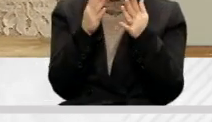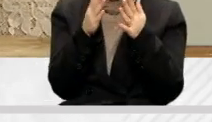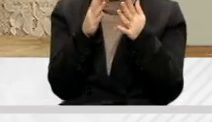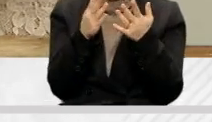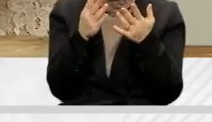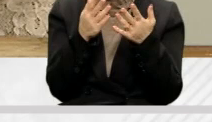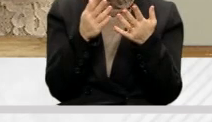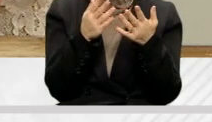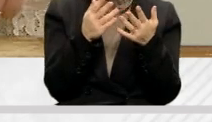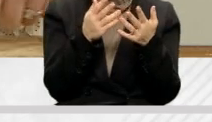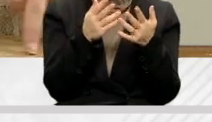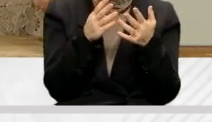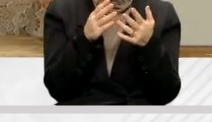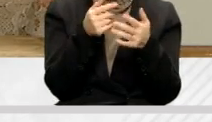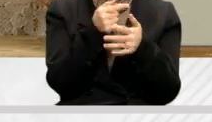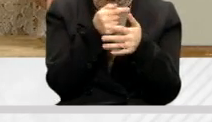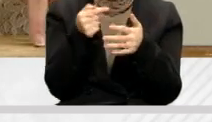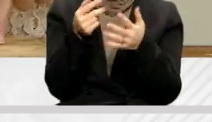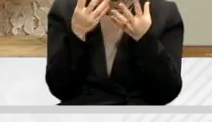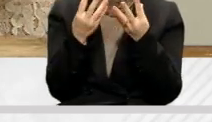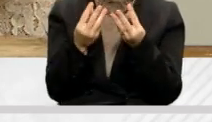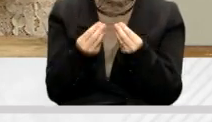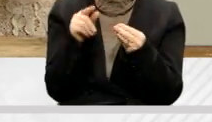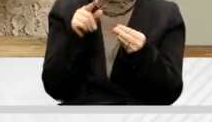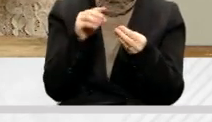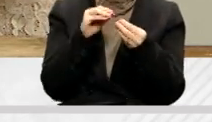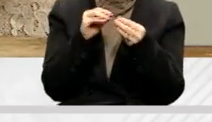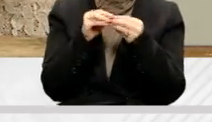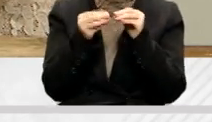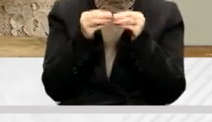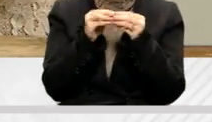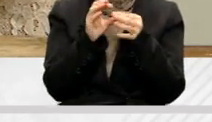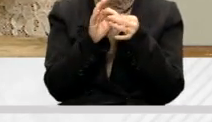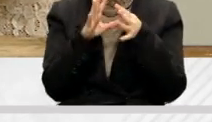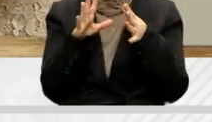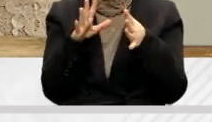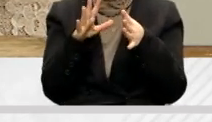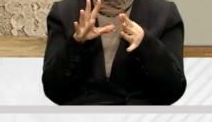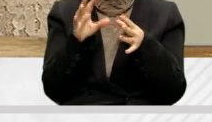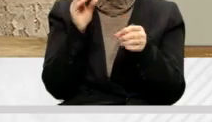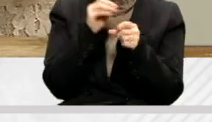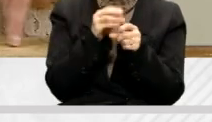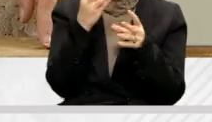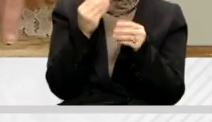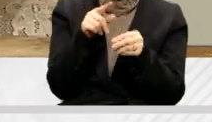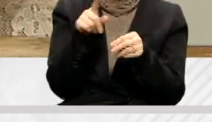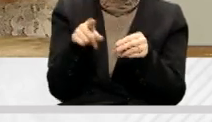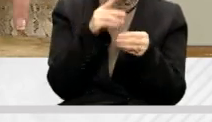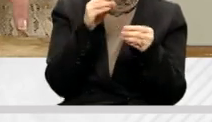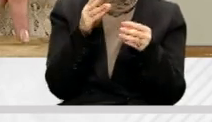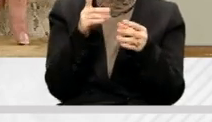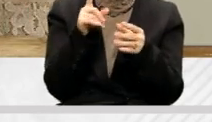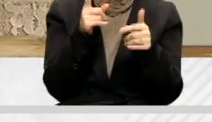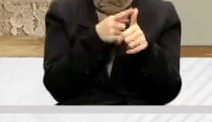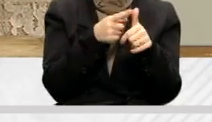olması başta gün içerisinde çözülemeyen problemlerden kaynaklı. Bunlardan bir tanesi ve en temeli beslenme problemi.